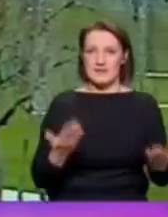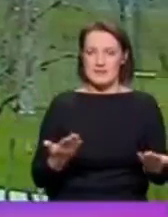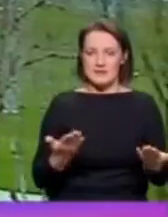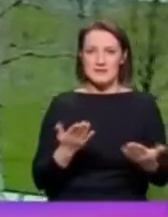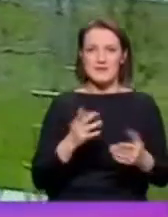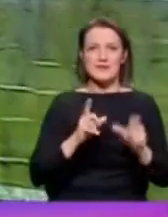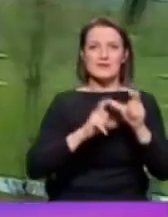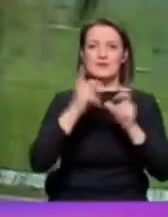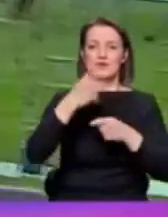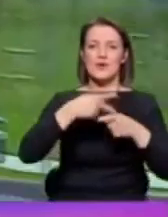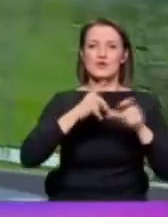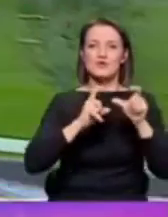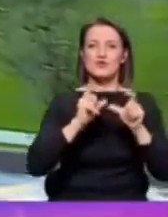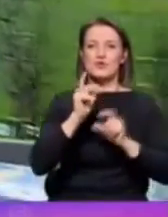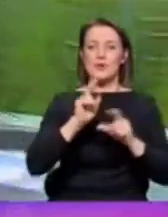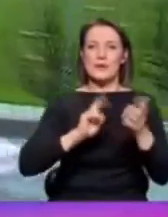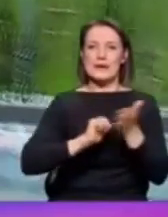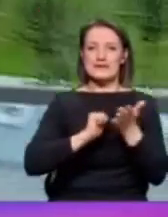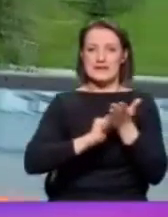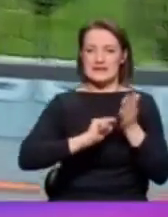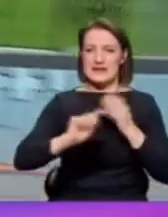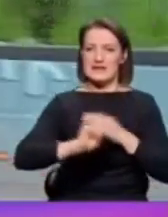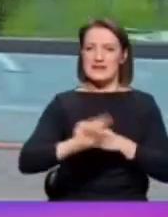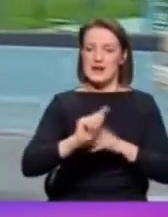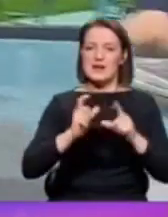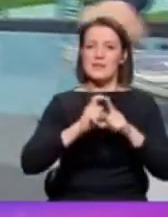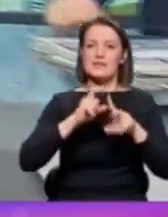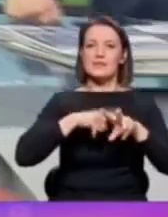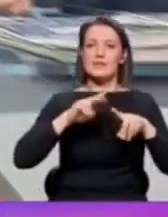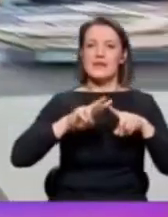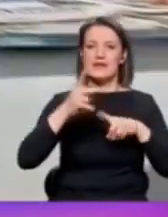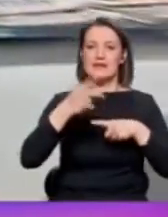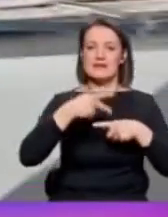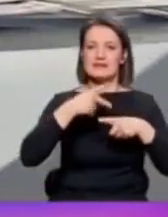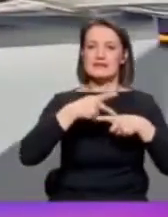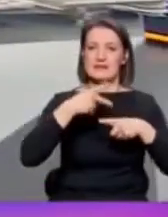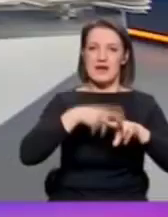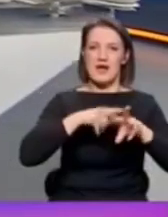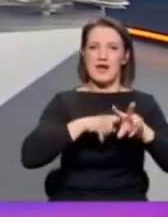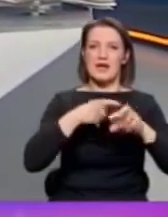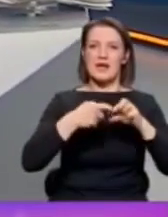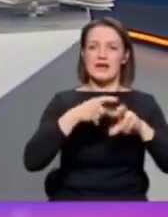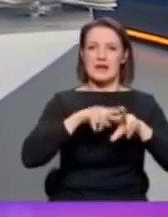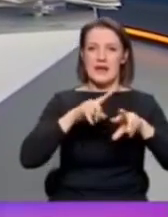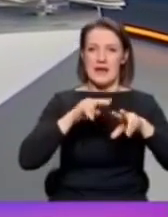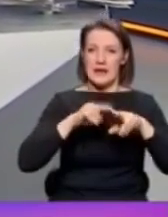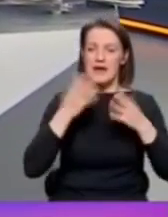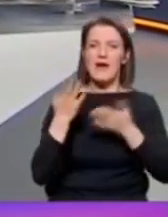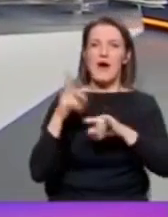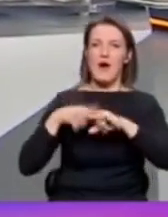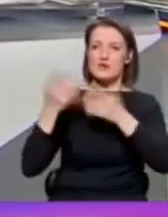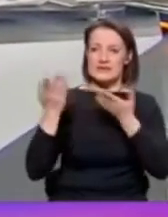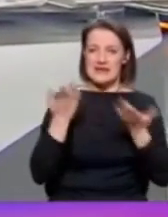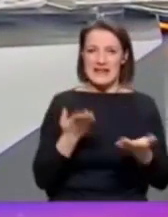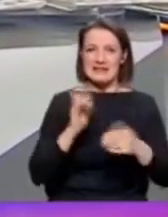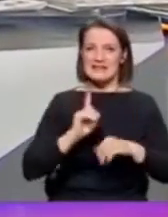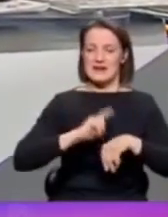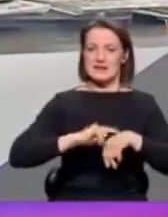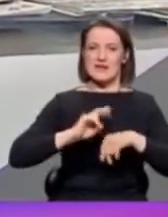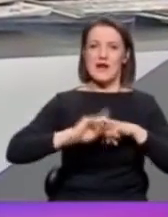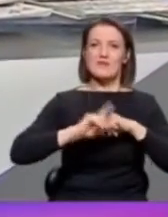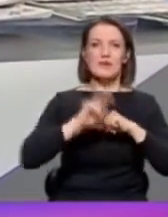bu Sözcü gazetesi yazarı Deniz Zeyrek Deniz abi Şu anda yanındayız Abi günaydın hoş geldin çalar saat Hafta sonuna